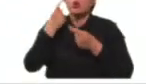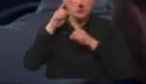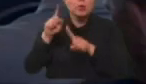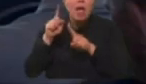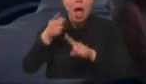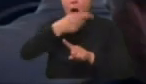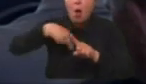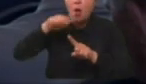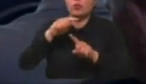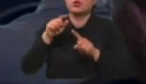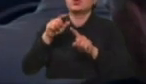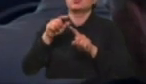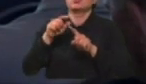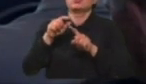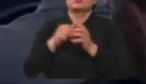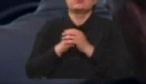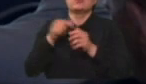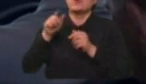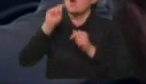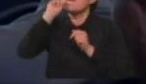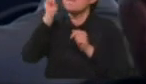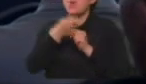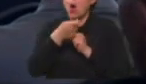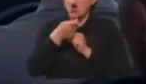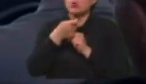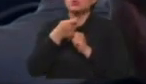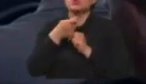co możemy zauważyć podróżując, no to